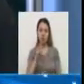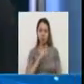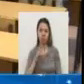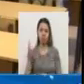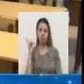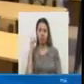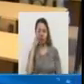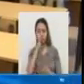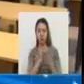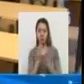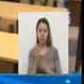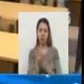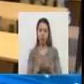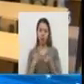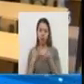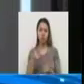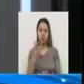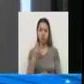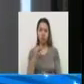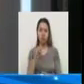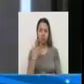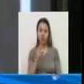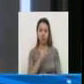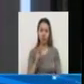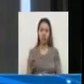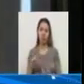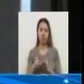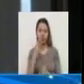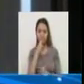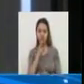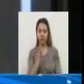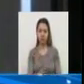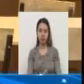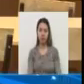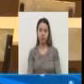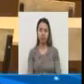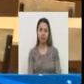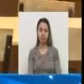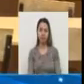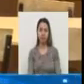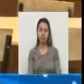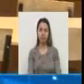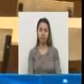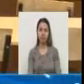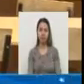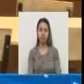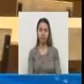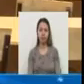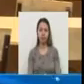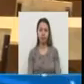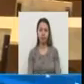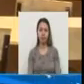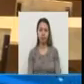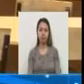жуық мемлекеттік қызмет көрсетілді. Оның 4,5 миллионы электронды түрде. Балауса Жақсыбай, Әсел Тұрар, Павел Соловьев, Көкше,